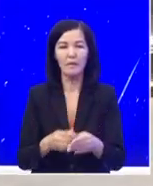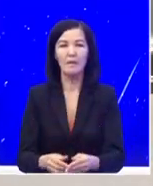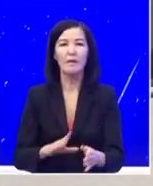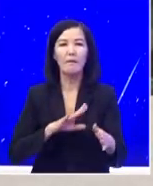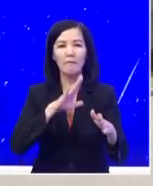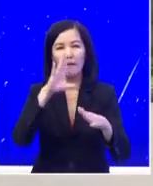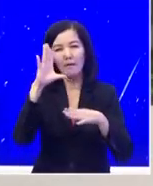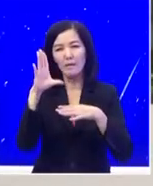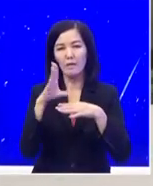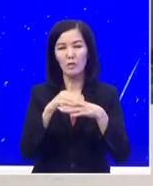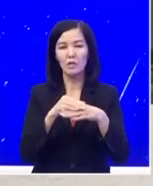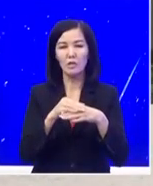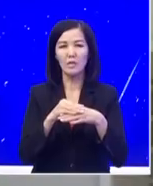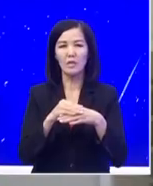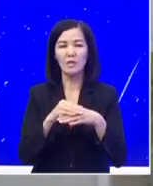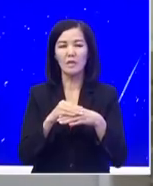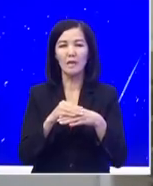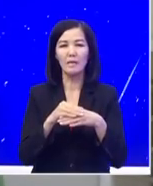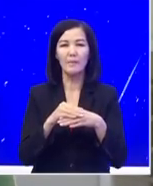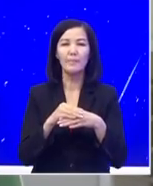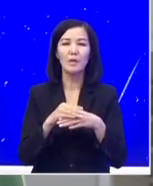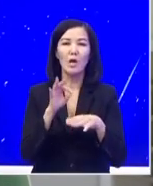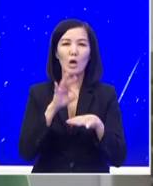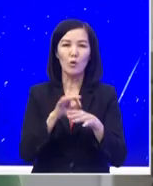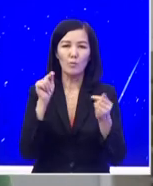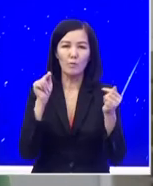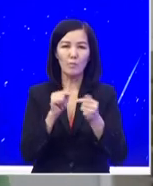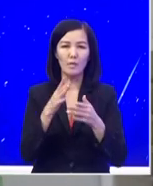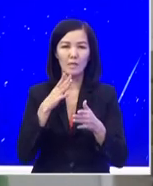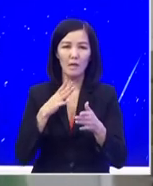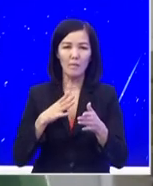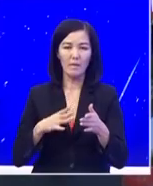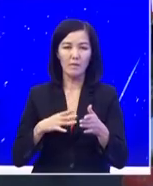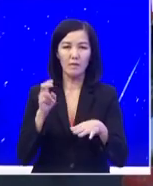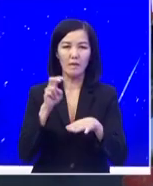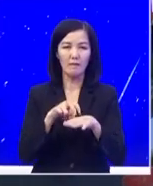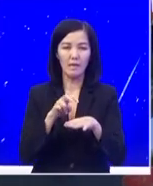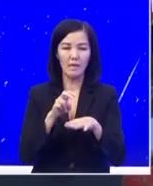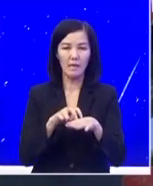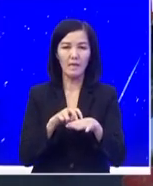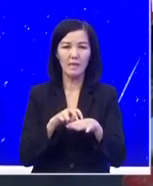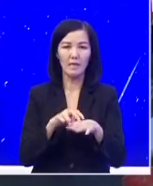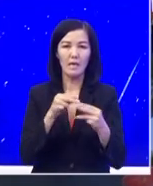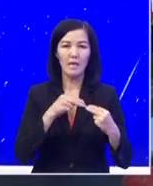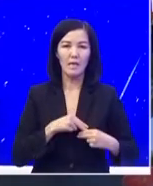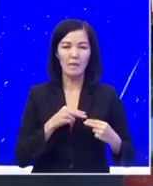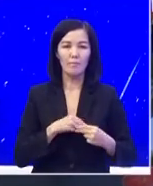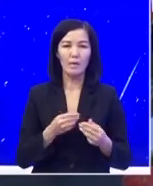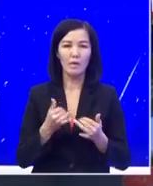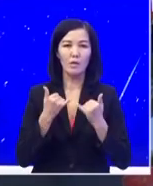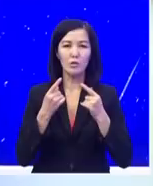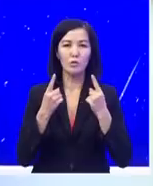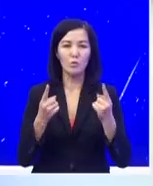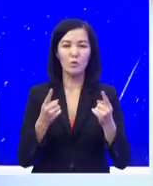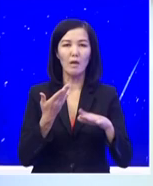Күні-түні адам өмірін құтқару үшін жанын салып, вируспен күресуде табандылық танытып жүрген ақ халаттылардың еңбегі өлшеусіз.